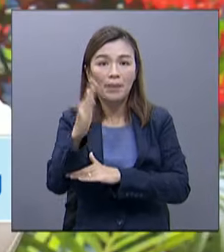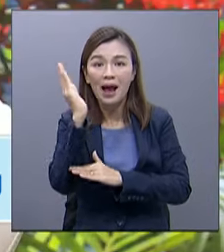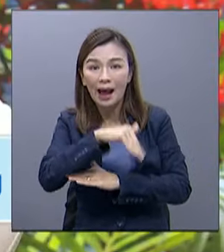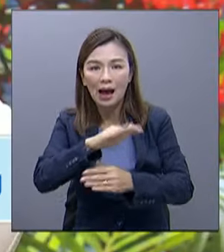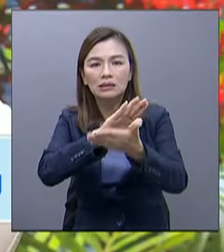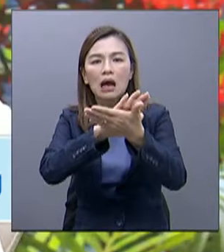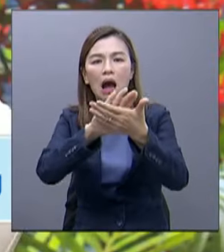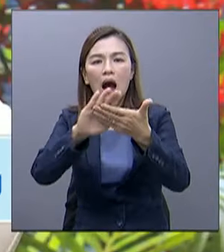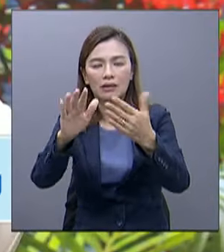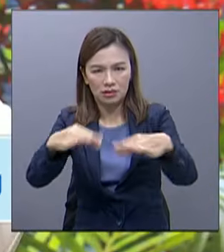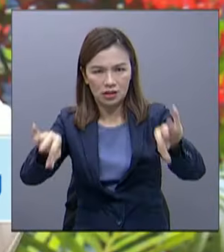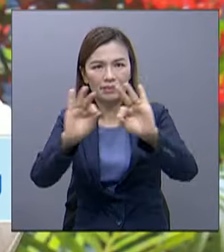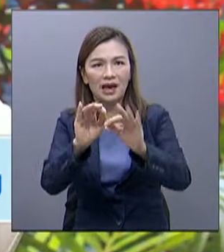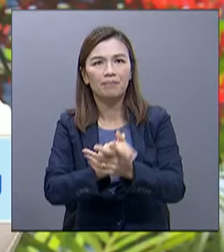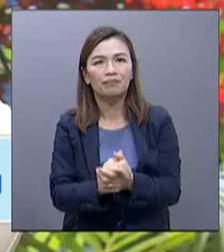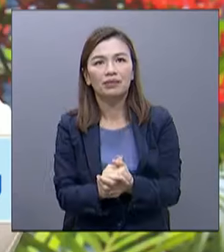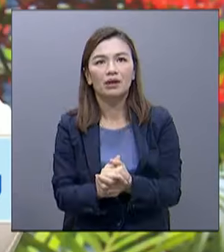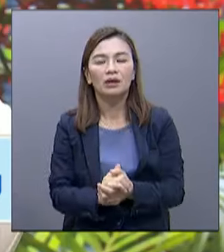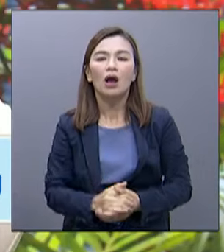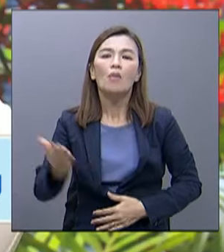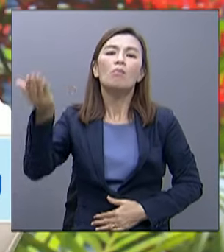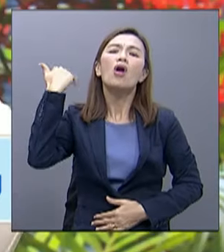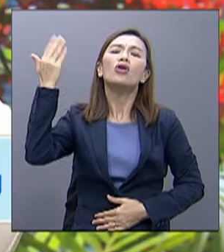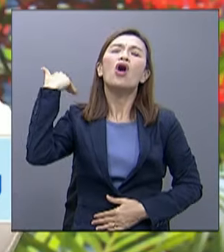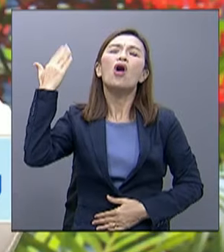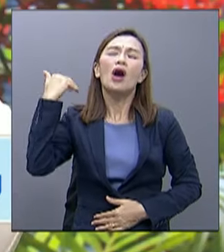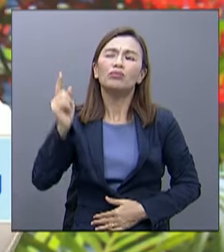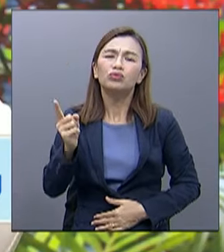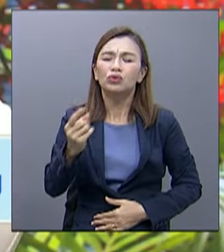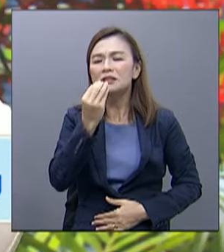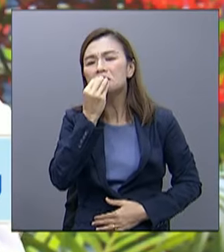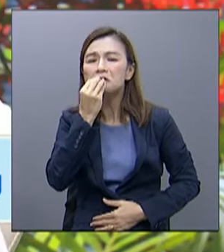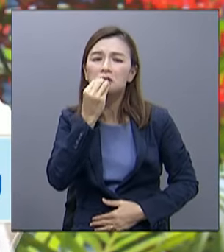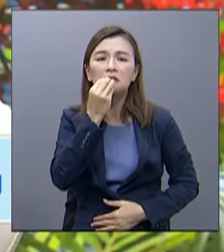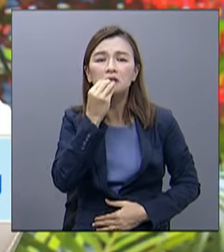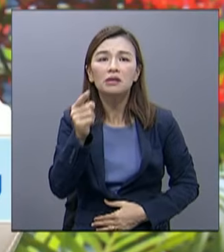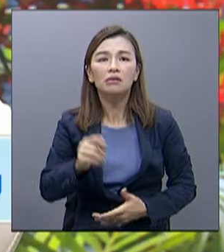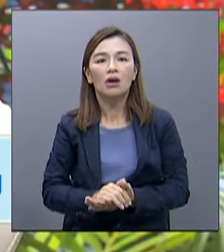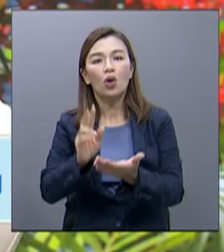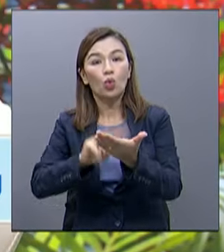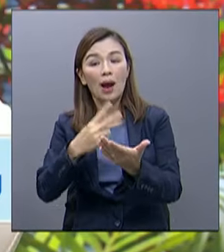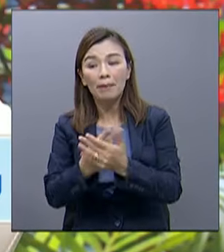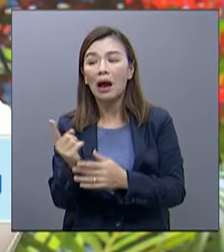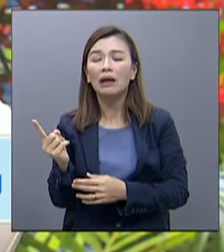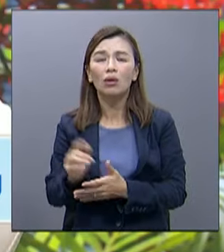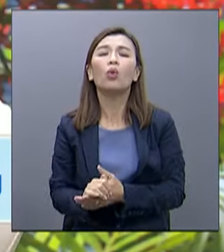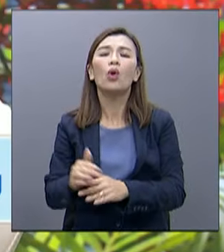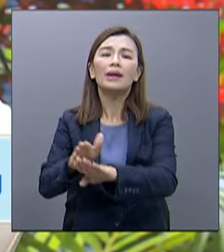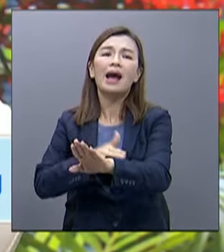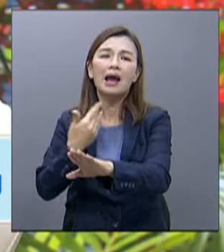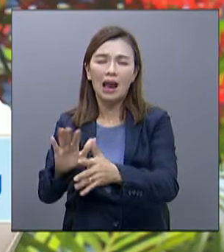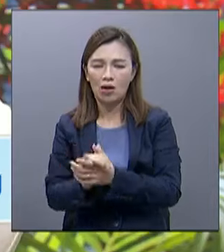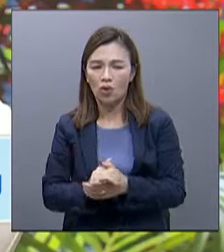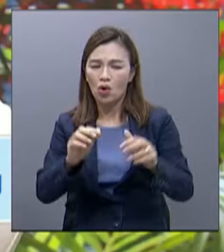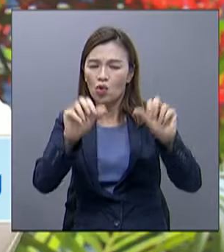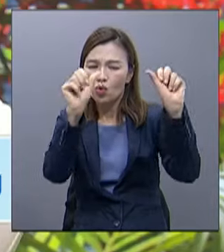อะไรที่มันมาตั้งแต่ปู่ย่าตายายนะครับเกินมเมันทนทานกับการพิสูจน์อยู่แล้วไม่ต้องพิสูจน์ให้อีกนะ